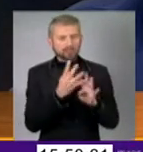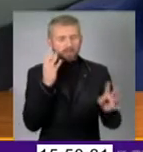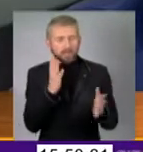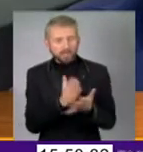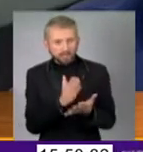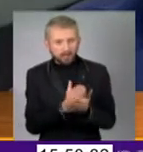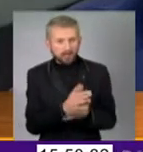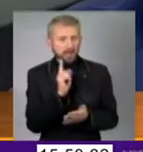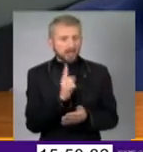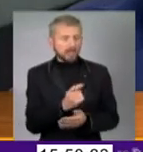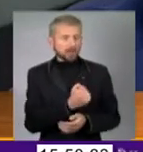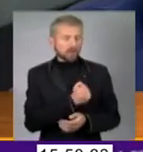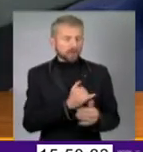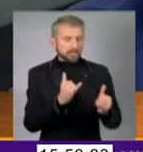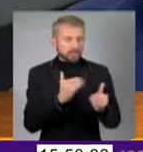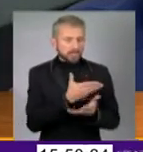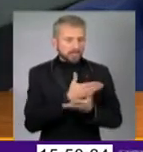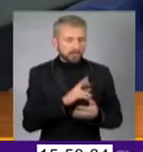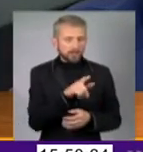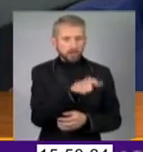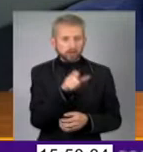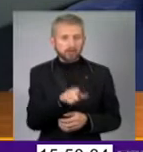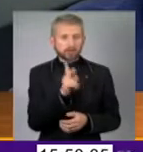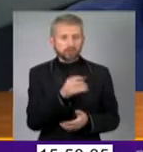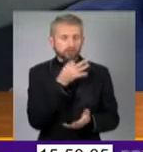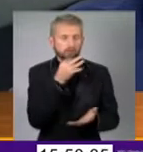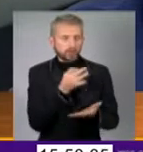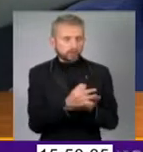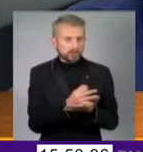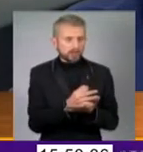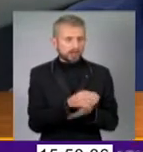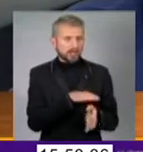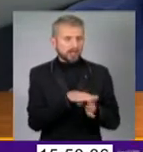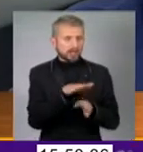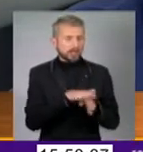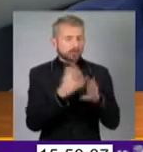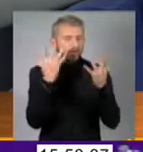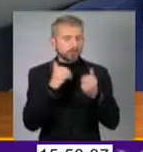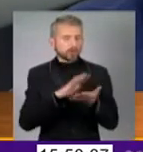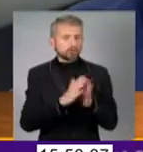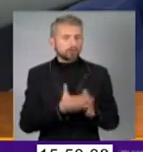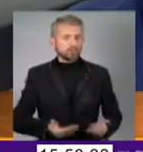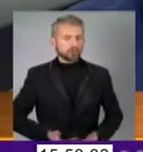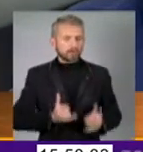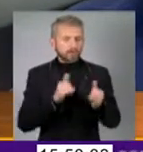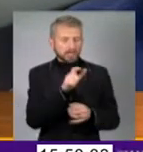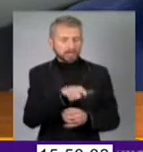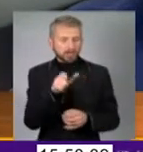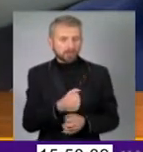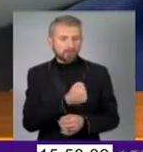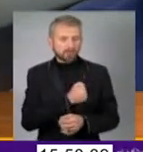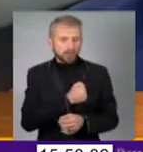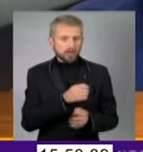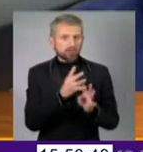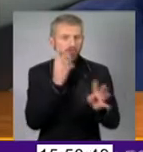але, на жаль, для нас, як для людей, які опікуються з реалізацією комфортних умов проживання для киян, на жаль, вона ще